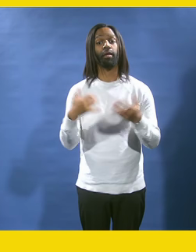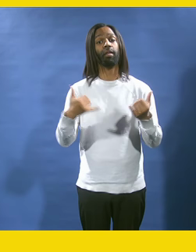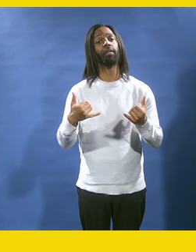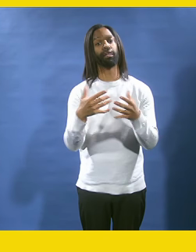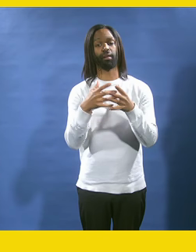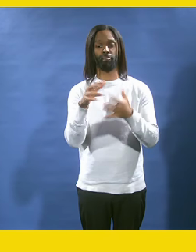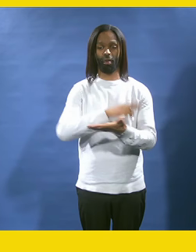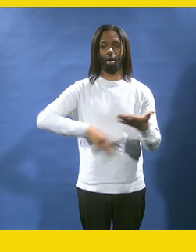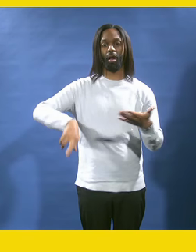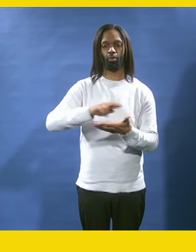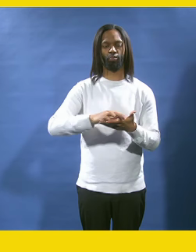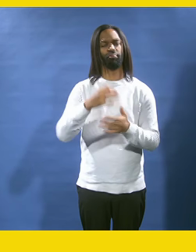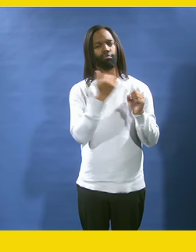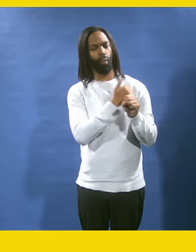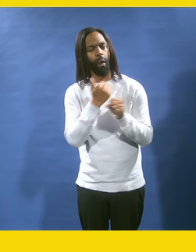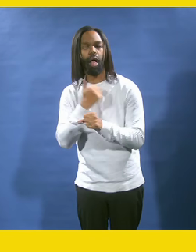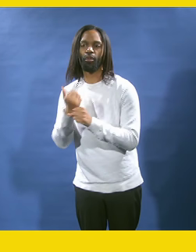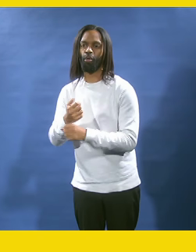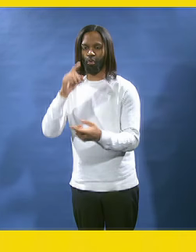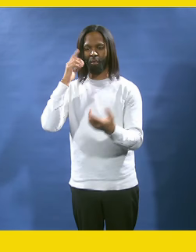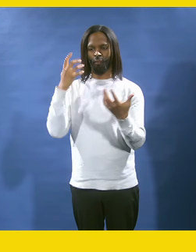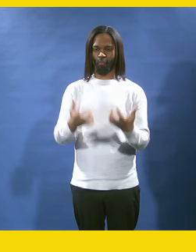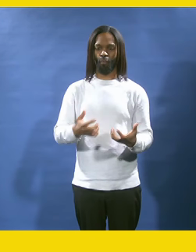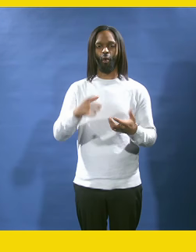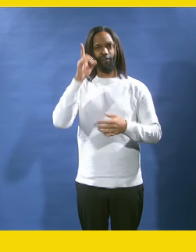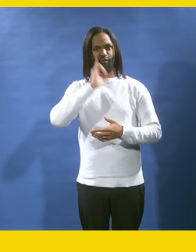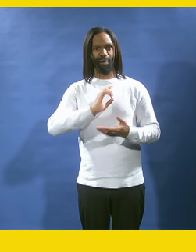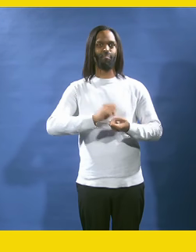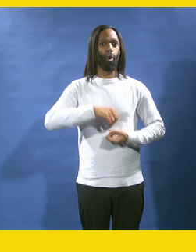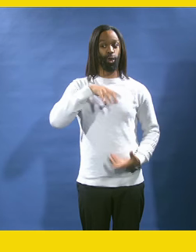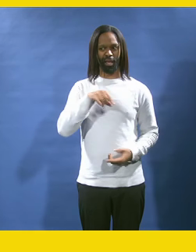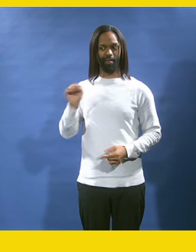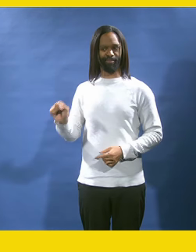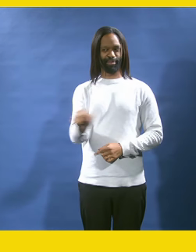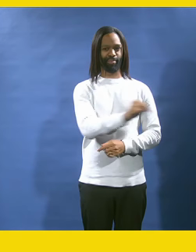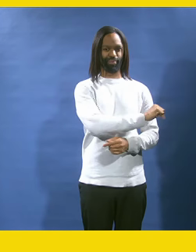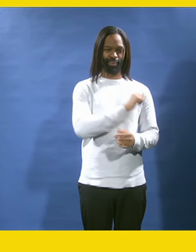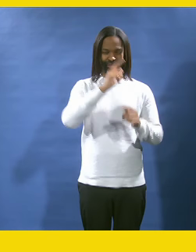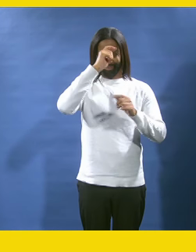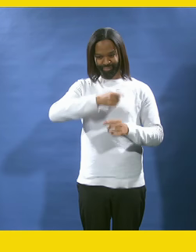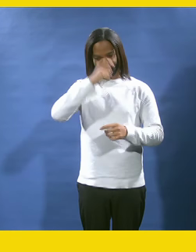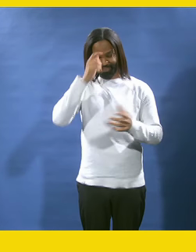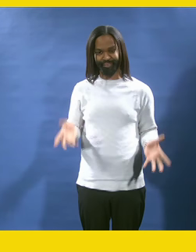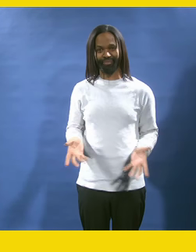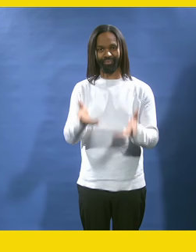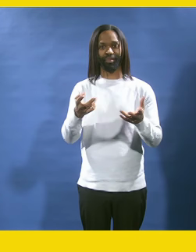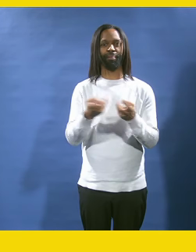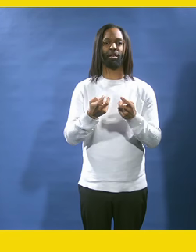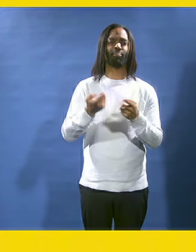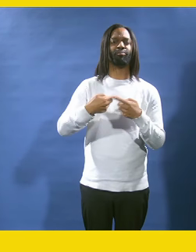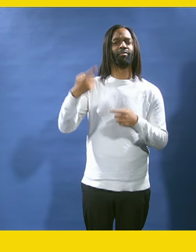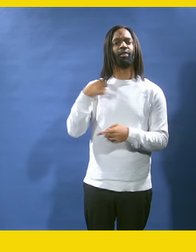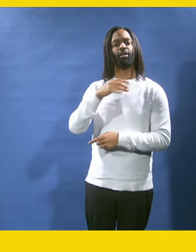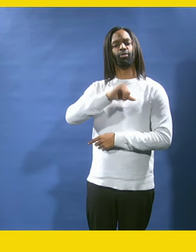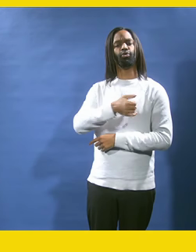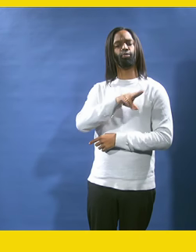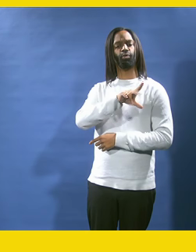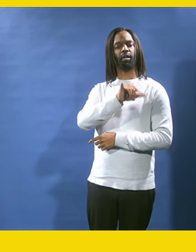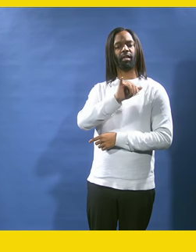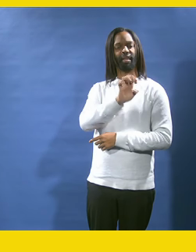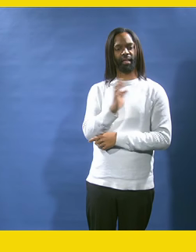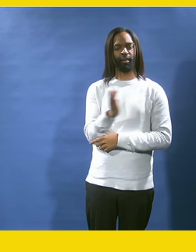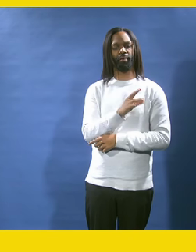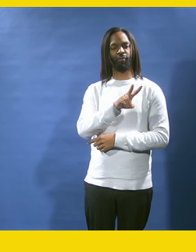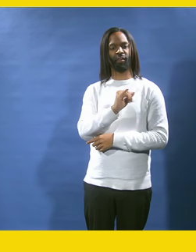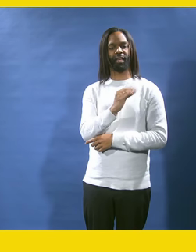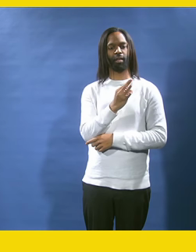efforçons de révéler chaque année. Il y a quelques jours, nous avons honoré en novembre Julie Victoire Daubier. Elle fut